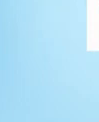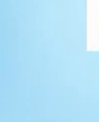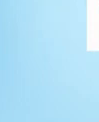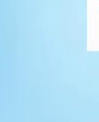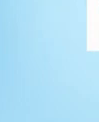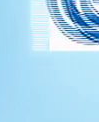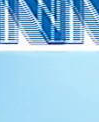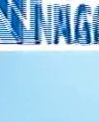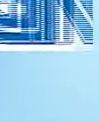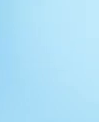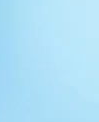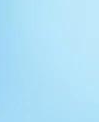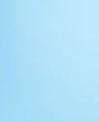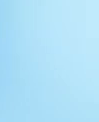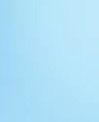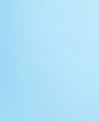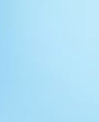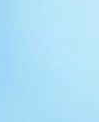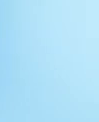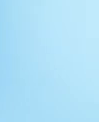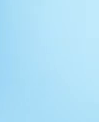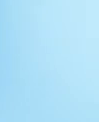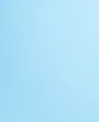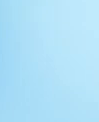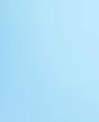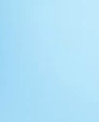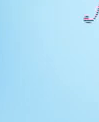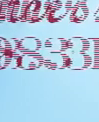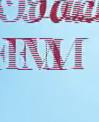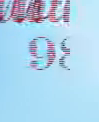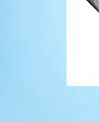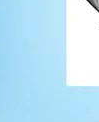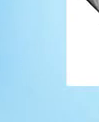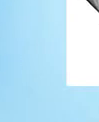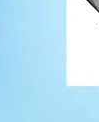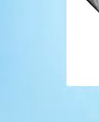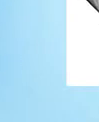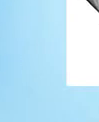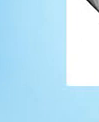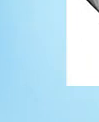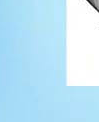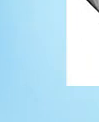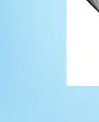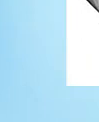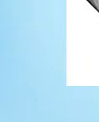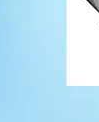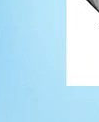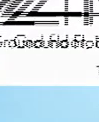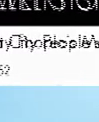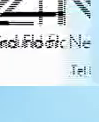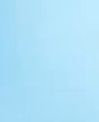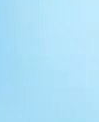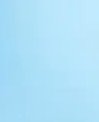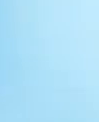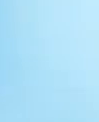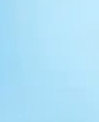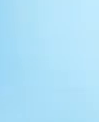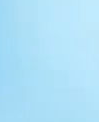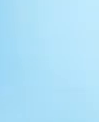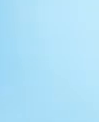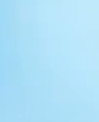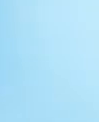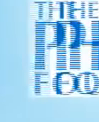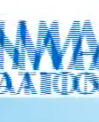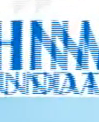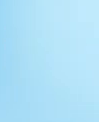Naga Channel 48, 98.3 FM The Mother's Touch, 24K Jewelry and Pawn Shop,